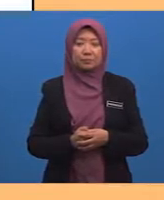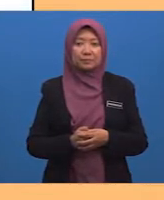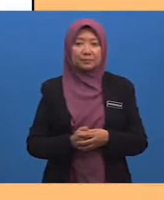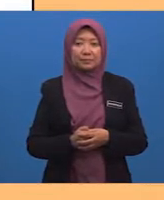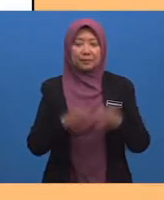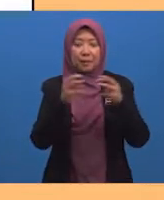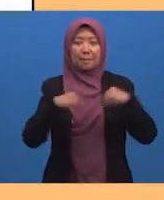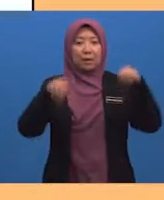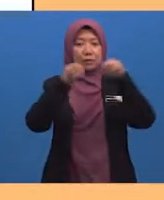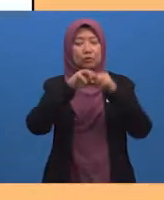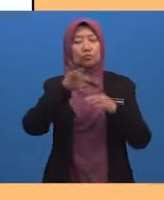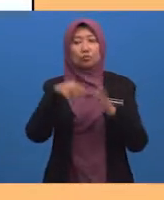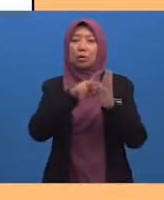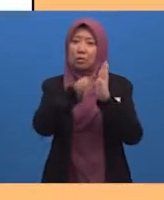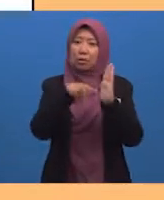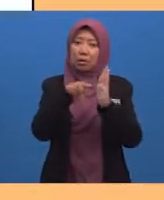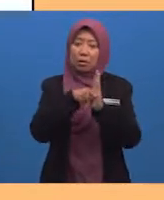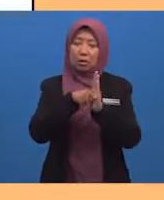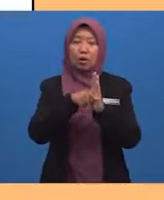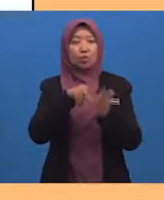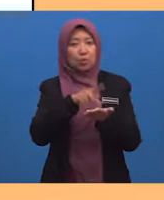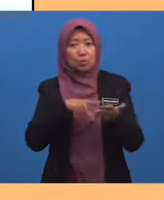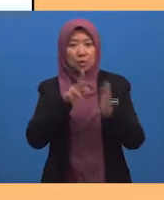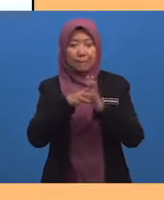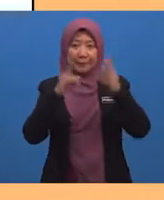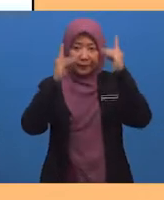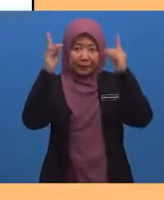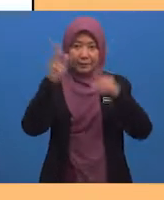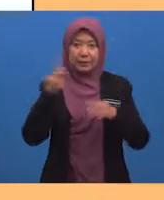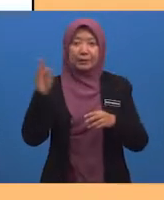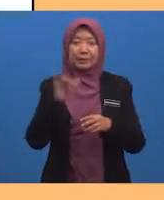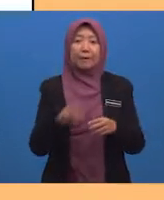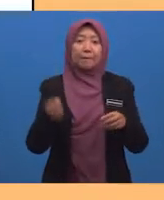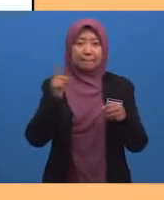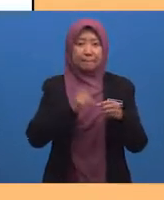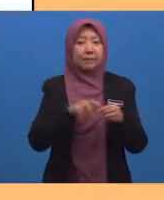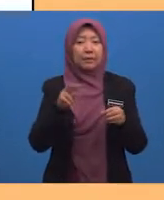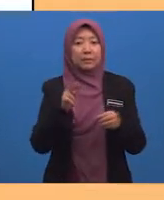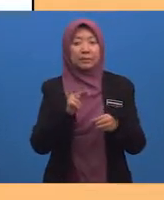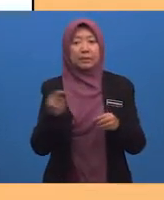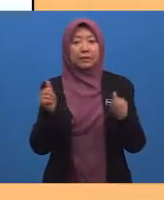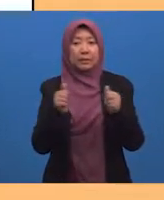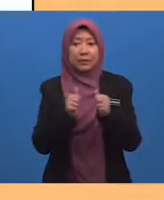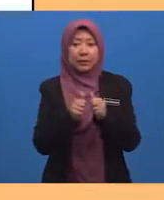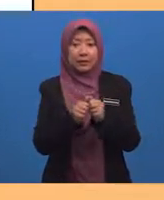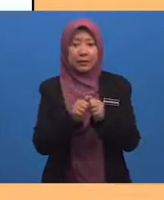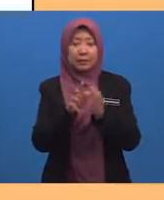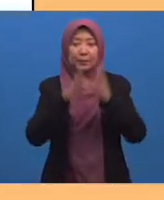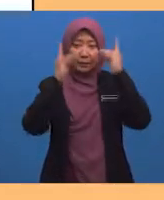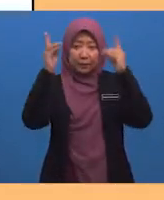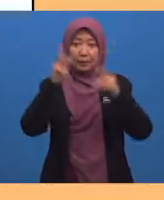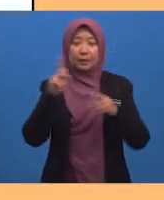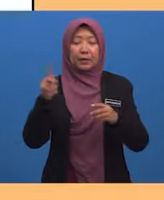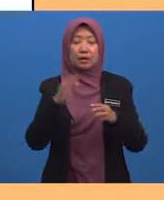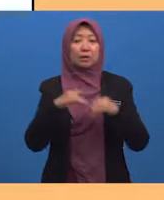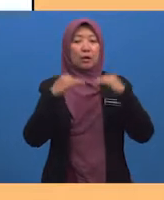Masjid juga berperanan sebagai pusat pendidikan yang bersangkutan dengan pendidikan tahap menengah